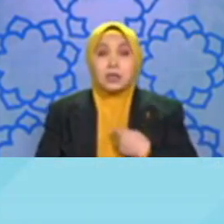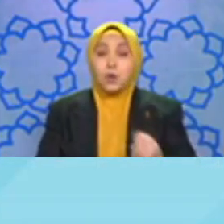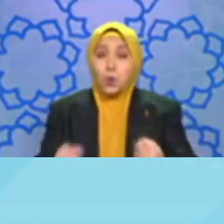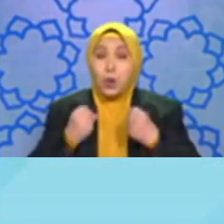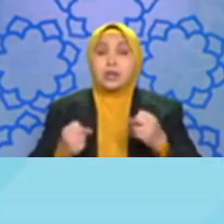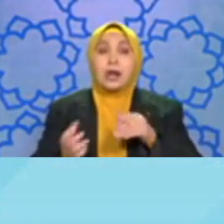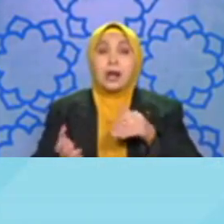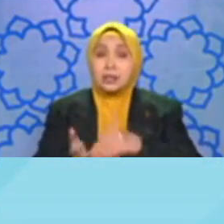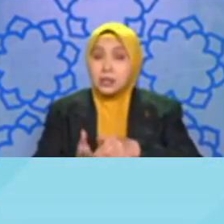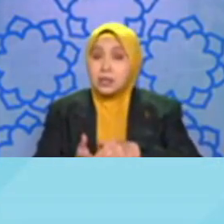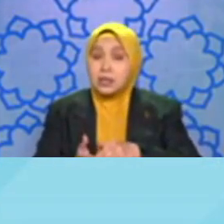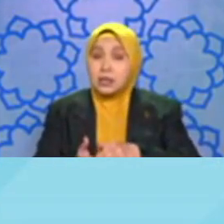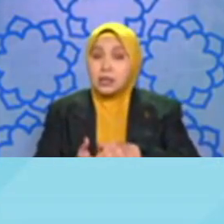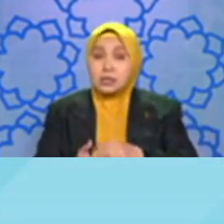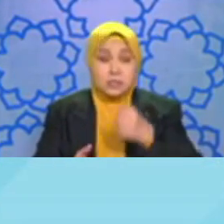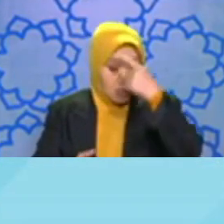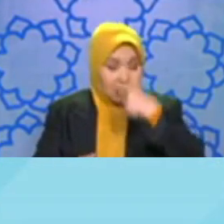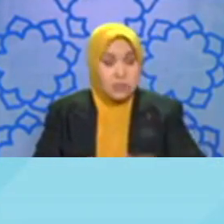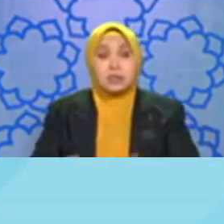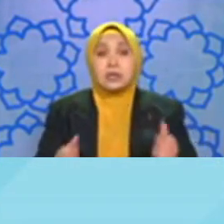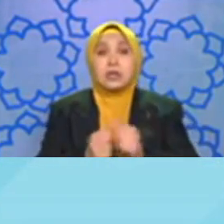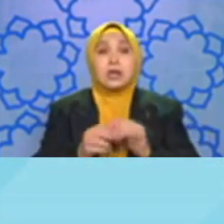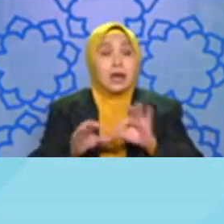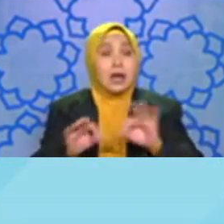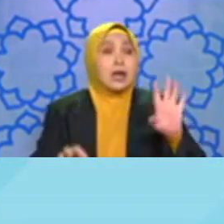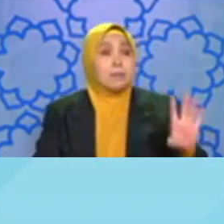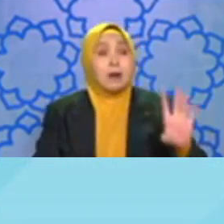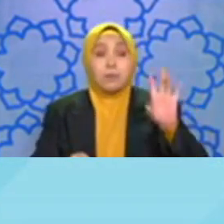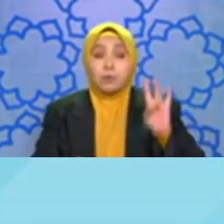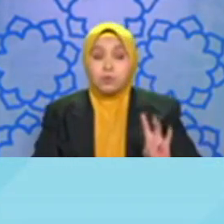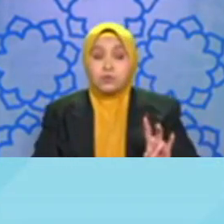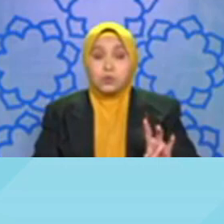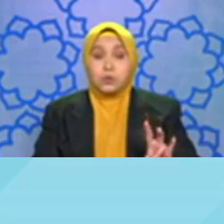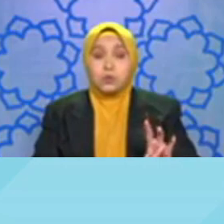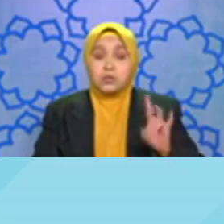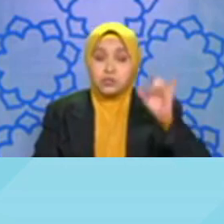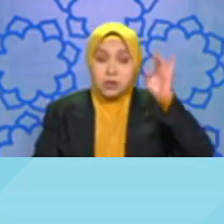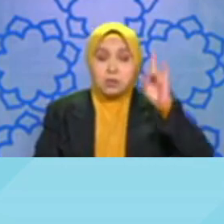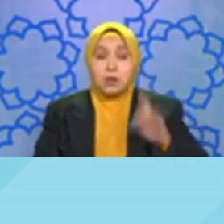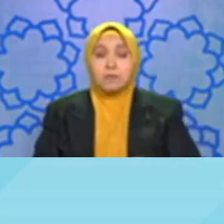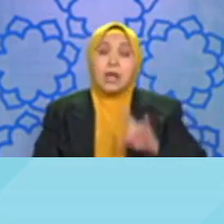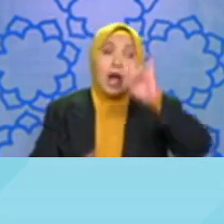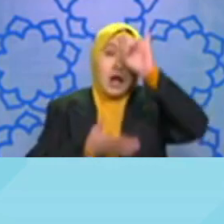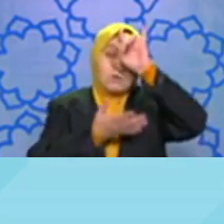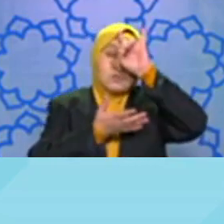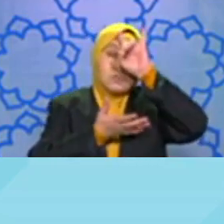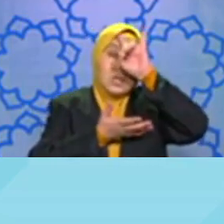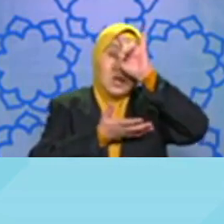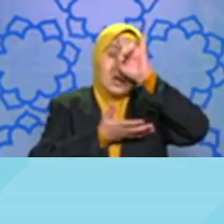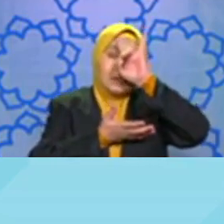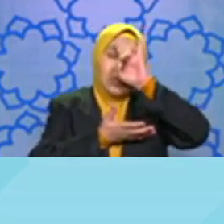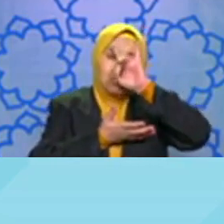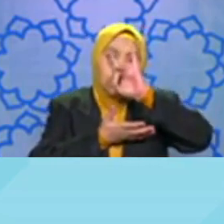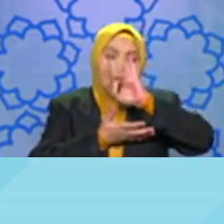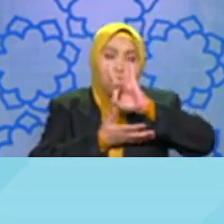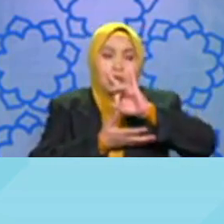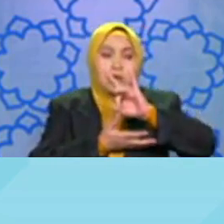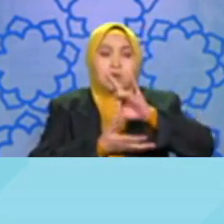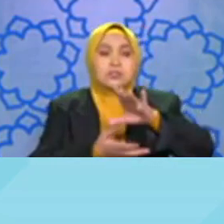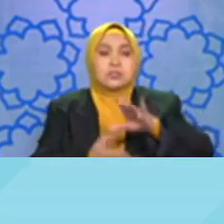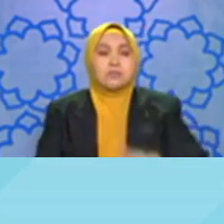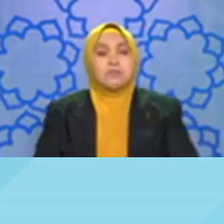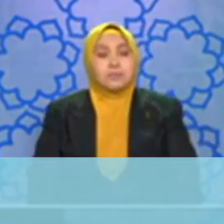lagi diri kita dengan ayat 47 insya-Allah. A'udzubillahi minasyaitonir rajim.